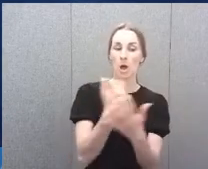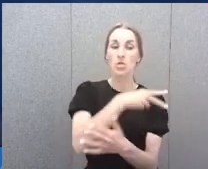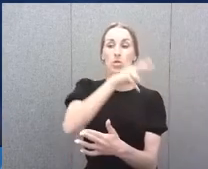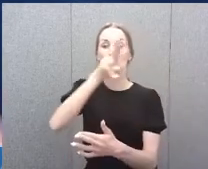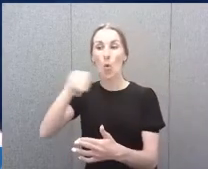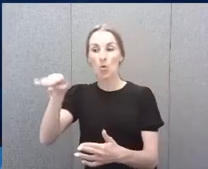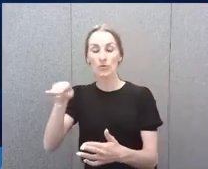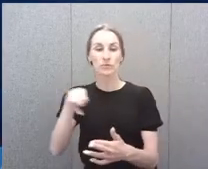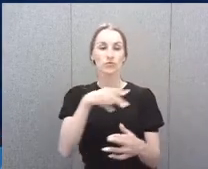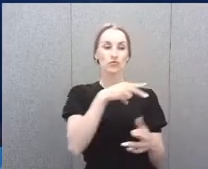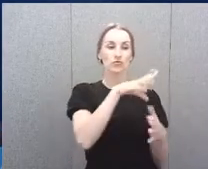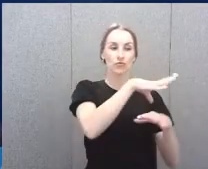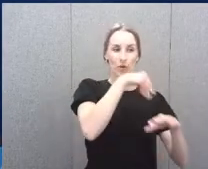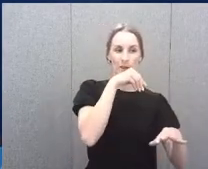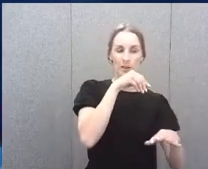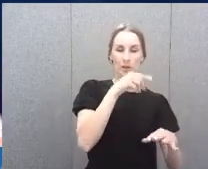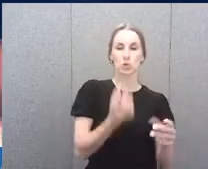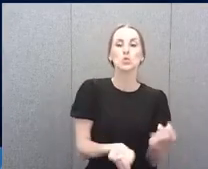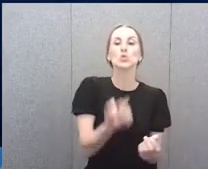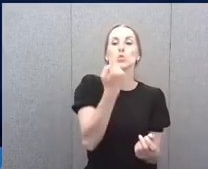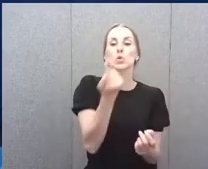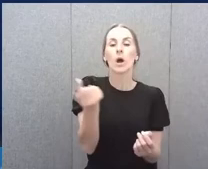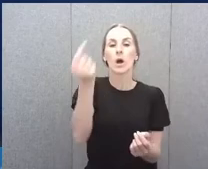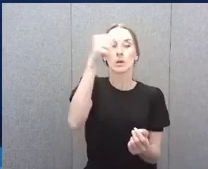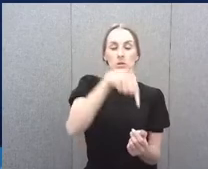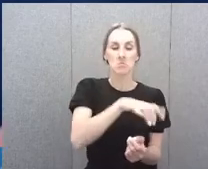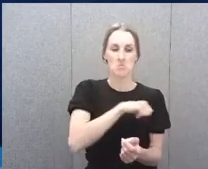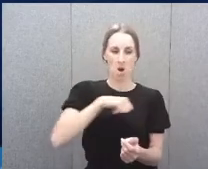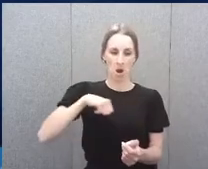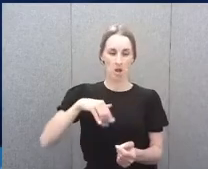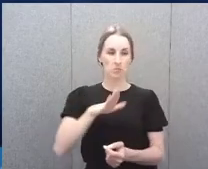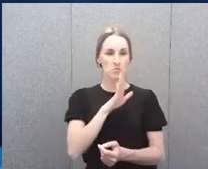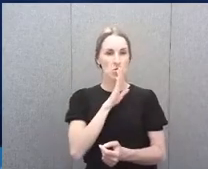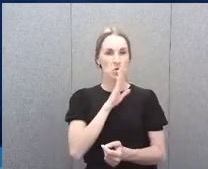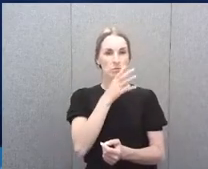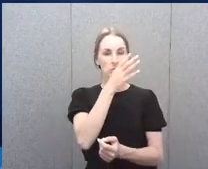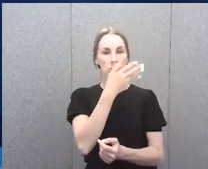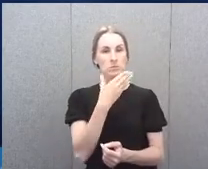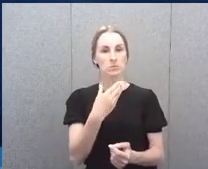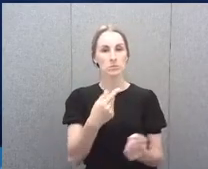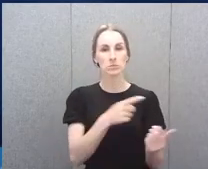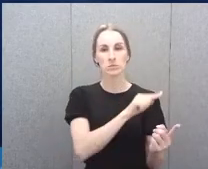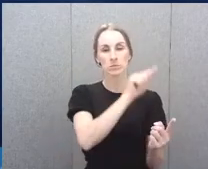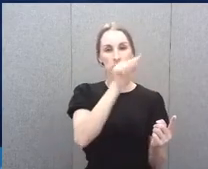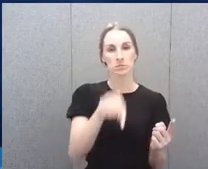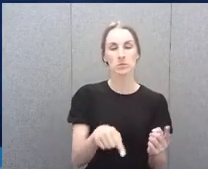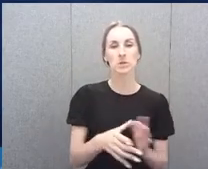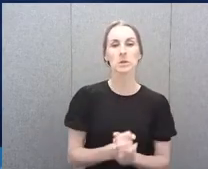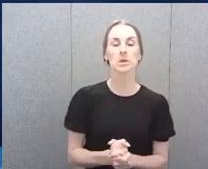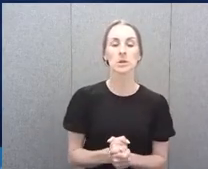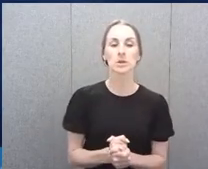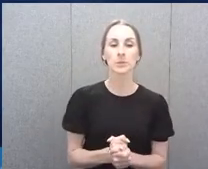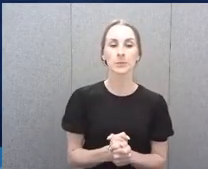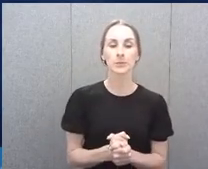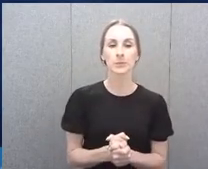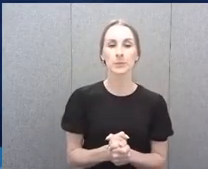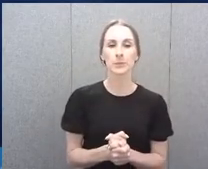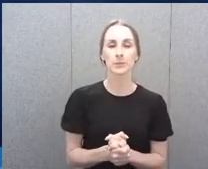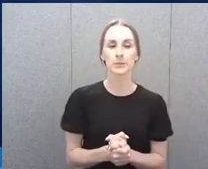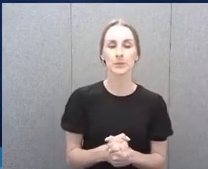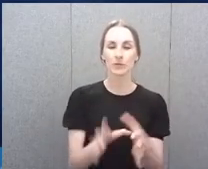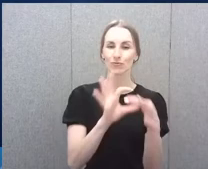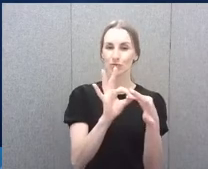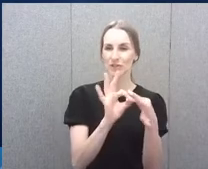тоже созрело, потому что Норвегии, Швеции это было движение снизу вверх. Сами женщины требовали этого решения, и